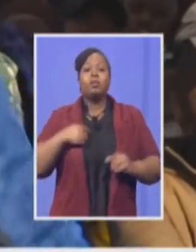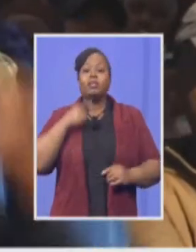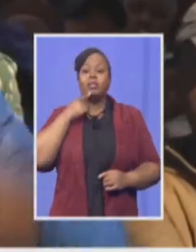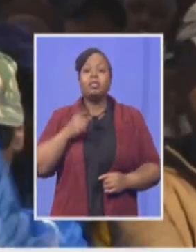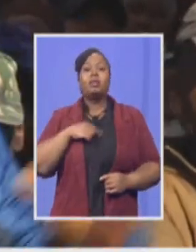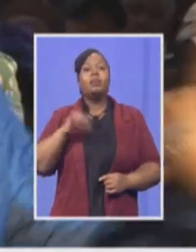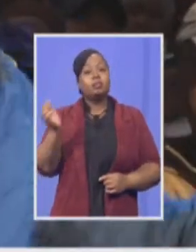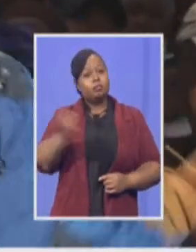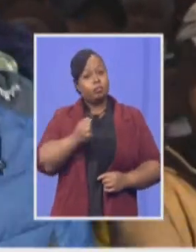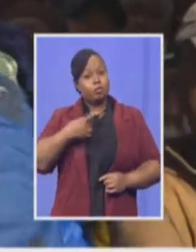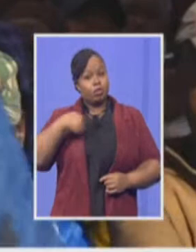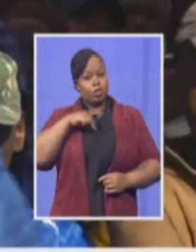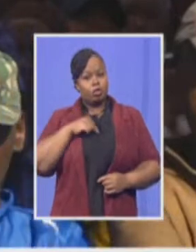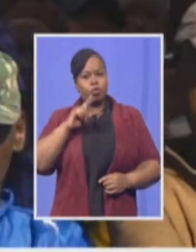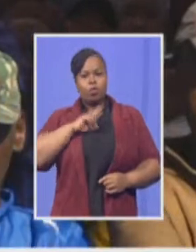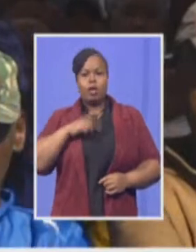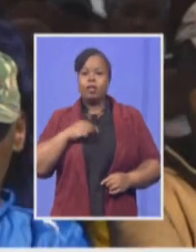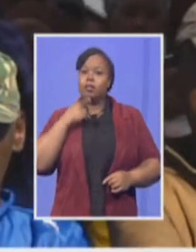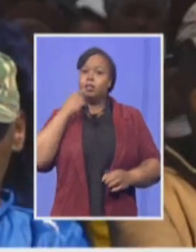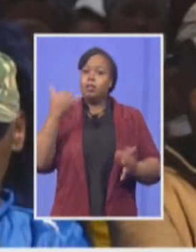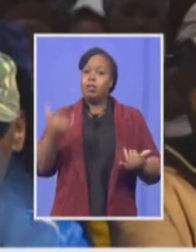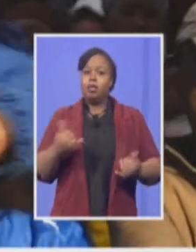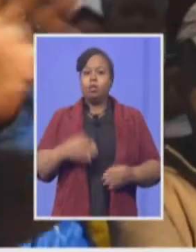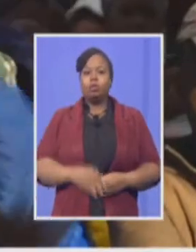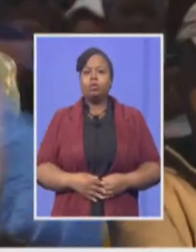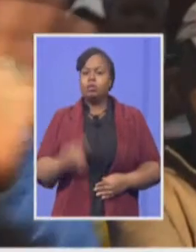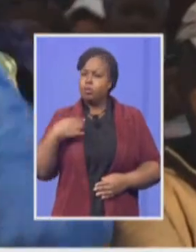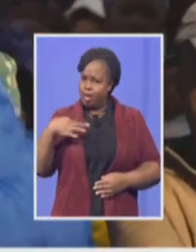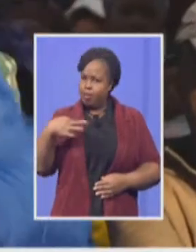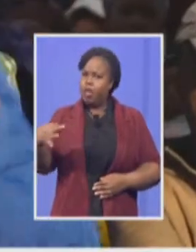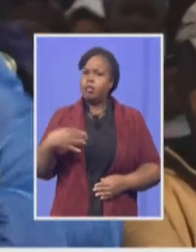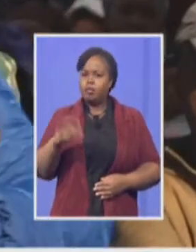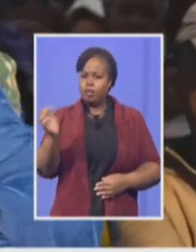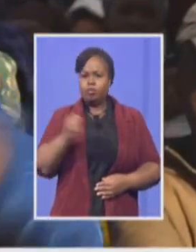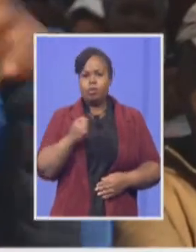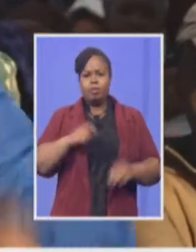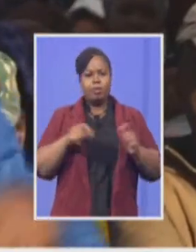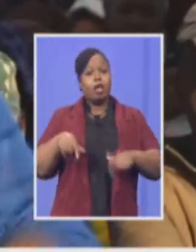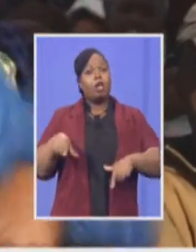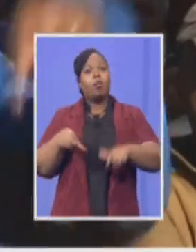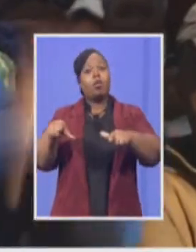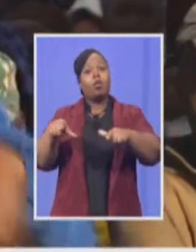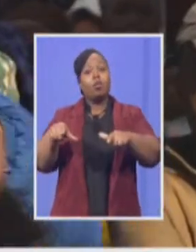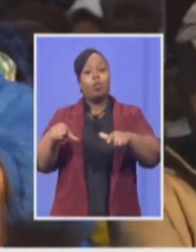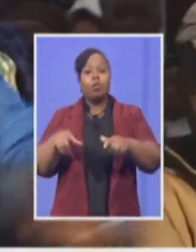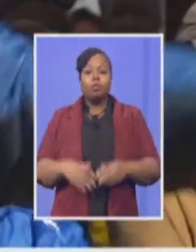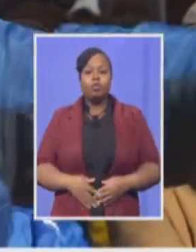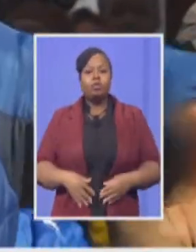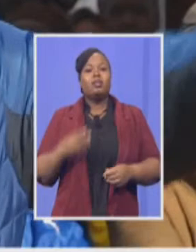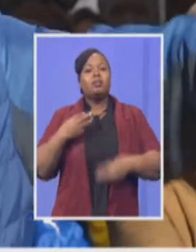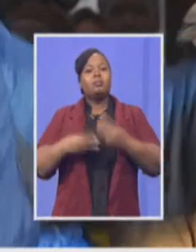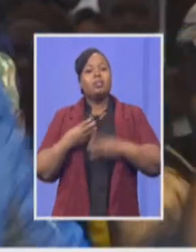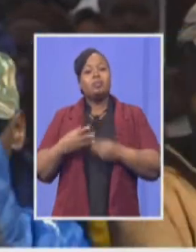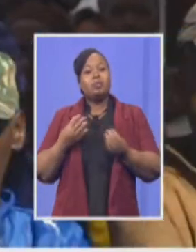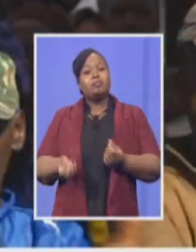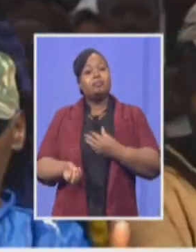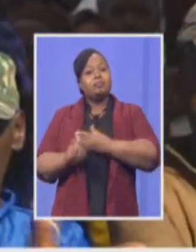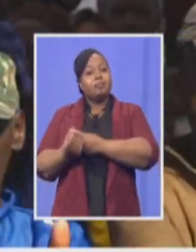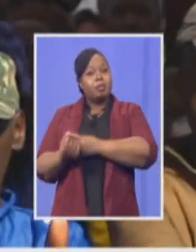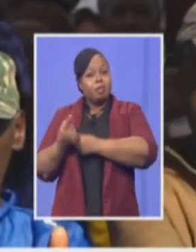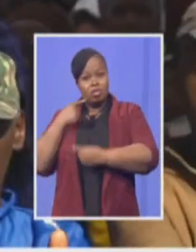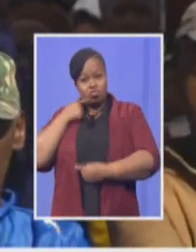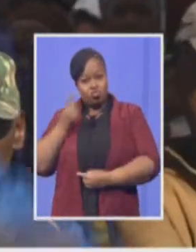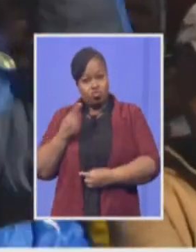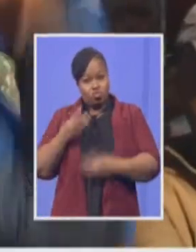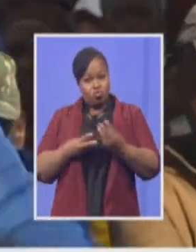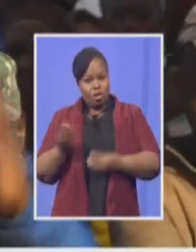basikhethe ezikufakiwe manje kuthiwa amaplano konje sebeqashiwe abantu eLimpopo baqashiwe le misebenzi eveziwe ukuthi khona imisebenzi epolice